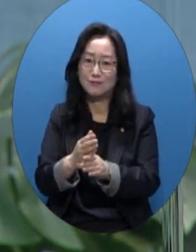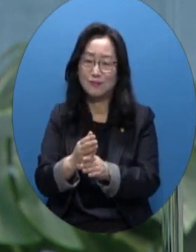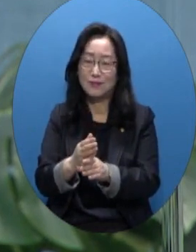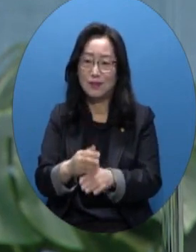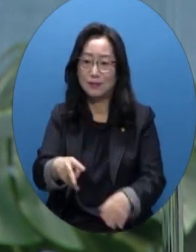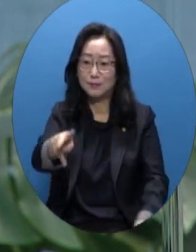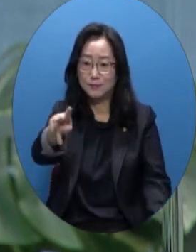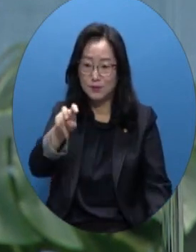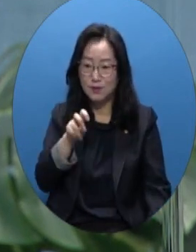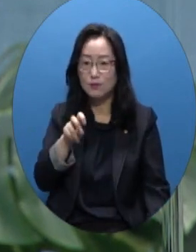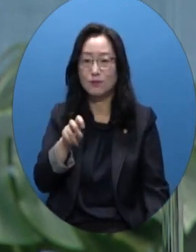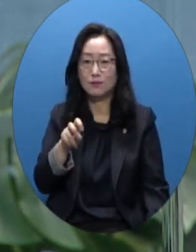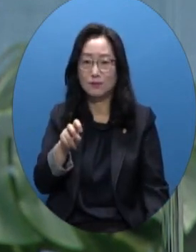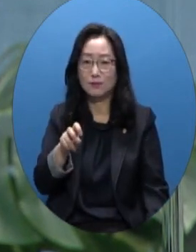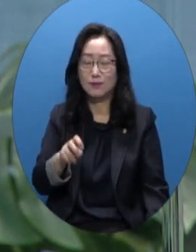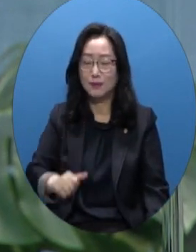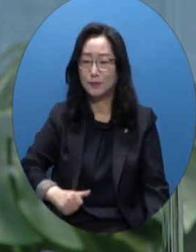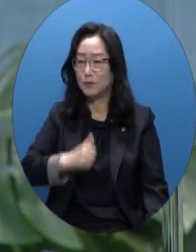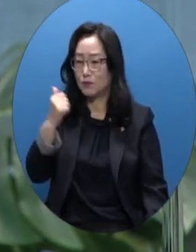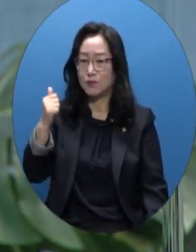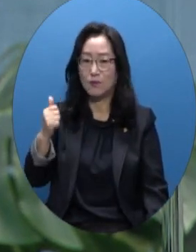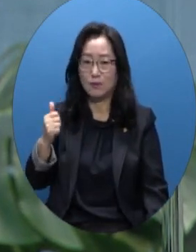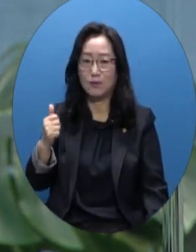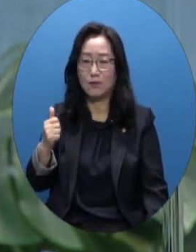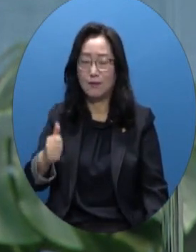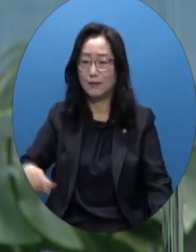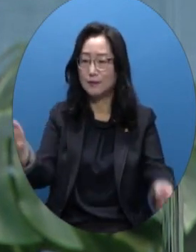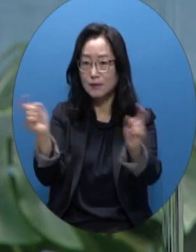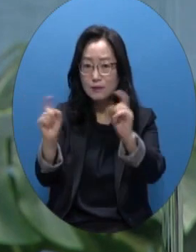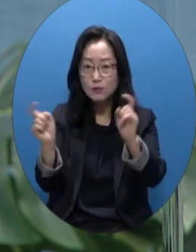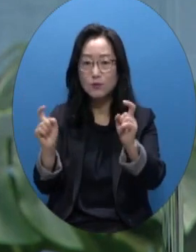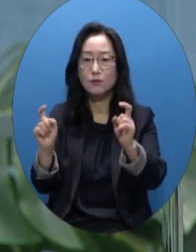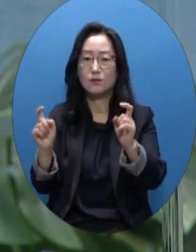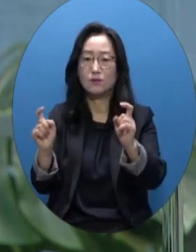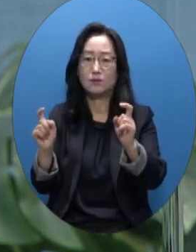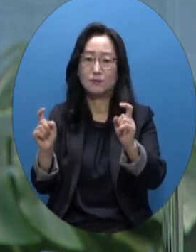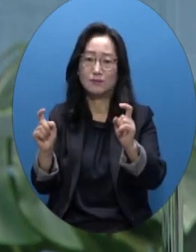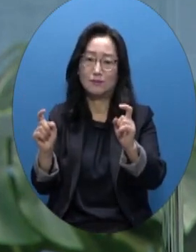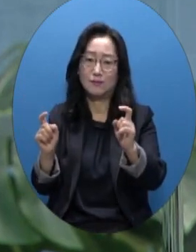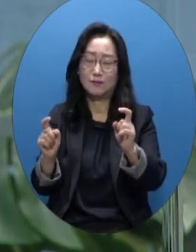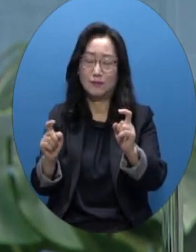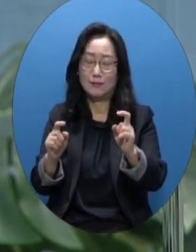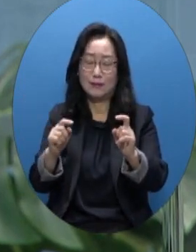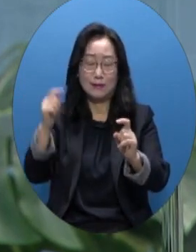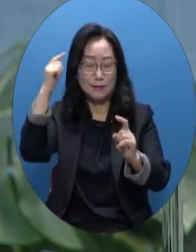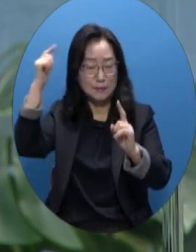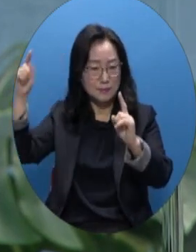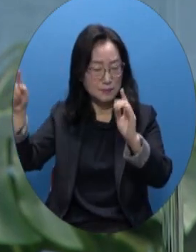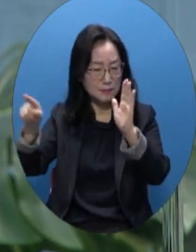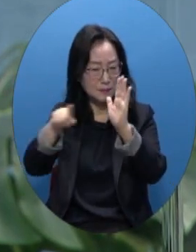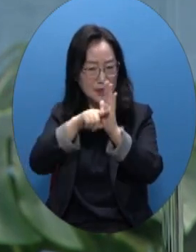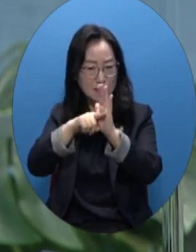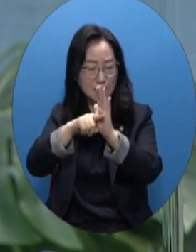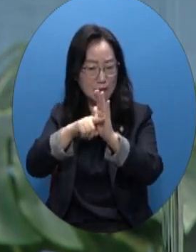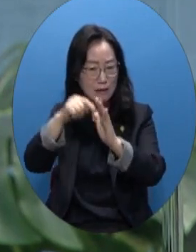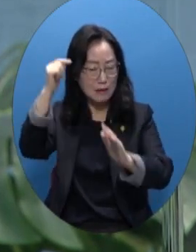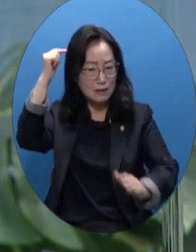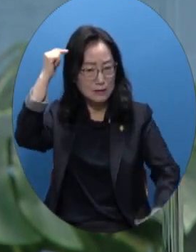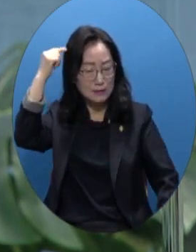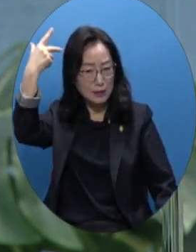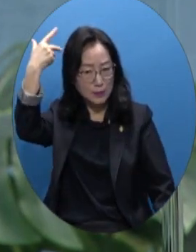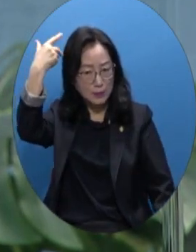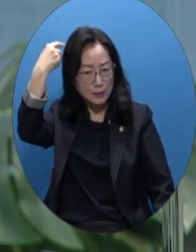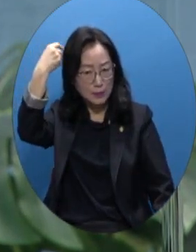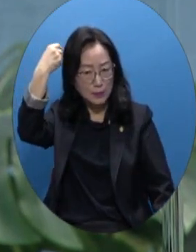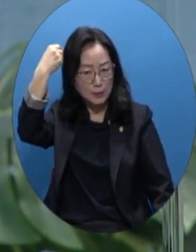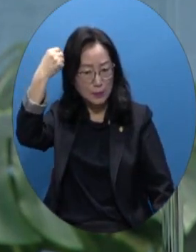미워하고 분노하고 다투고 5 부정적인 생각이 들어서 분석은 생각에 내 마음을